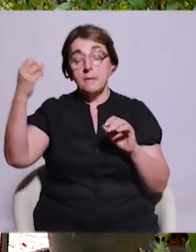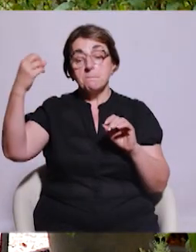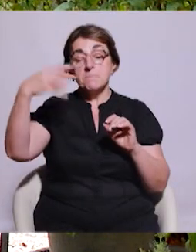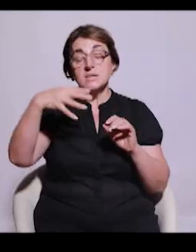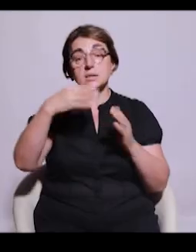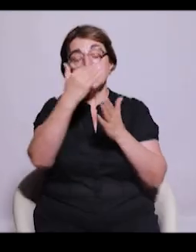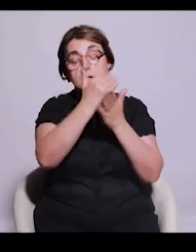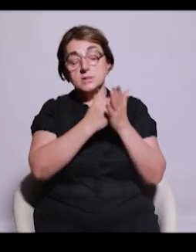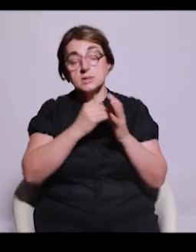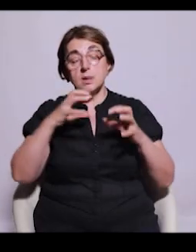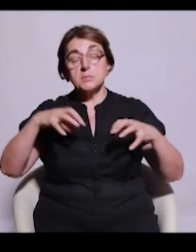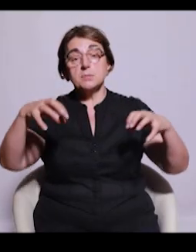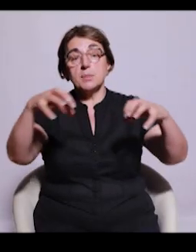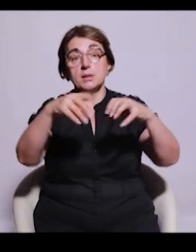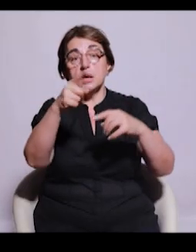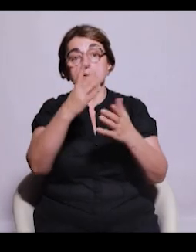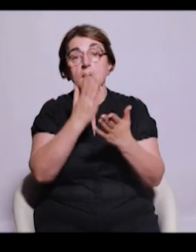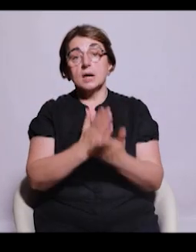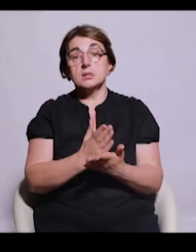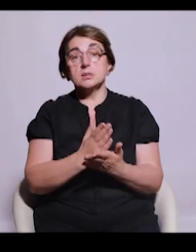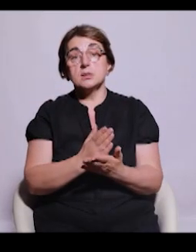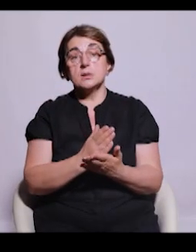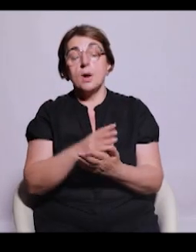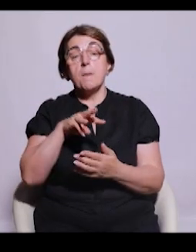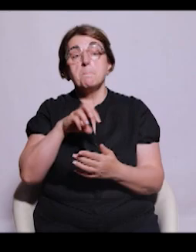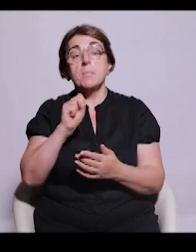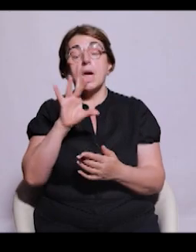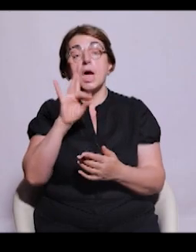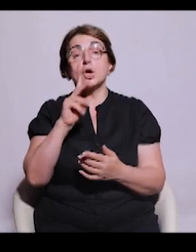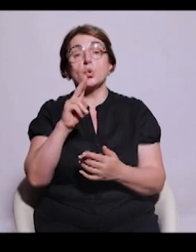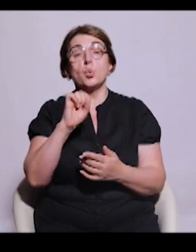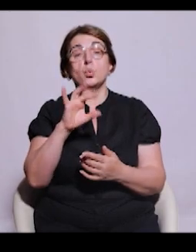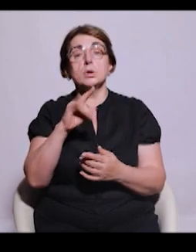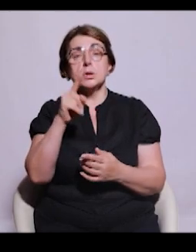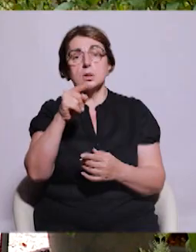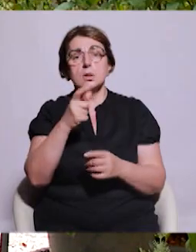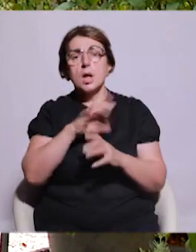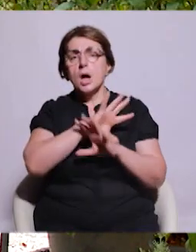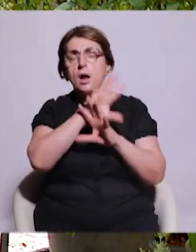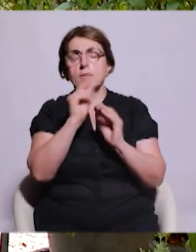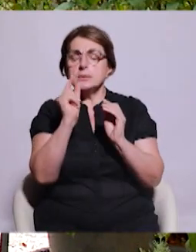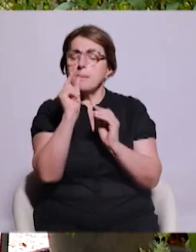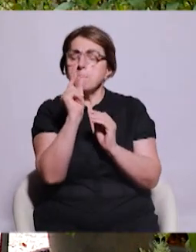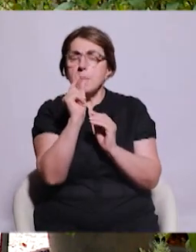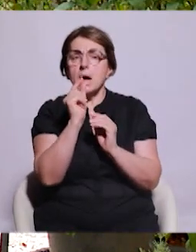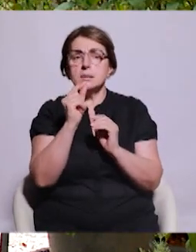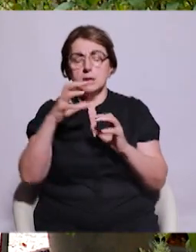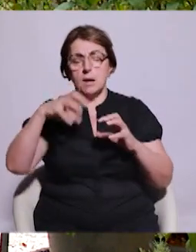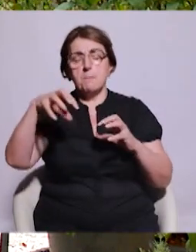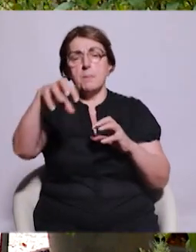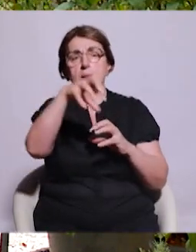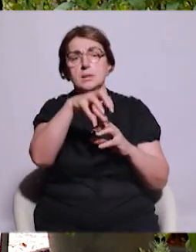პირველი პლანეტა, რომელსაც ახლა თქვენ კადრში ხედავთ, არის მერკური. მერკური მზის სისტემაში ყველაზე პატარა